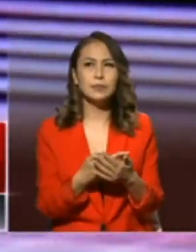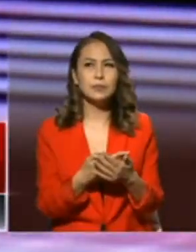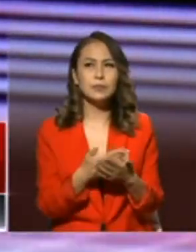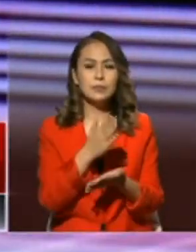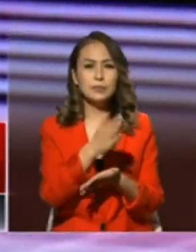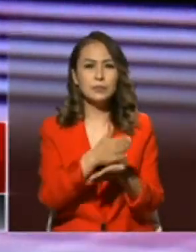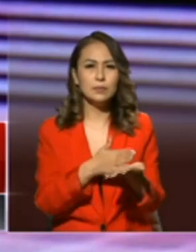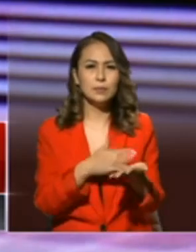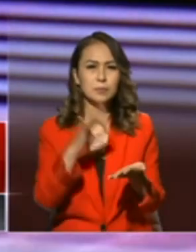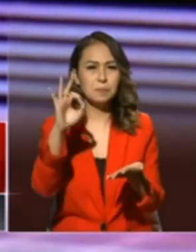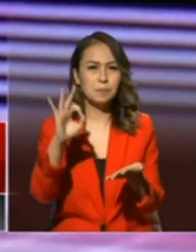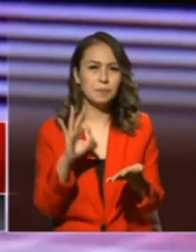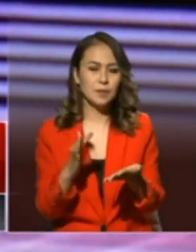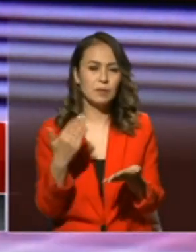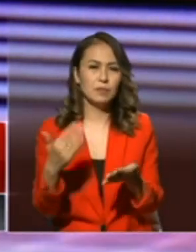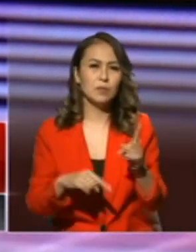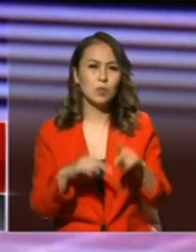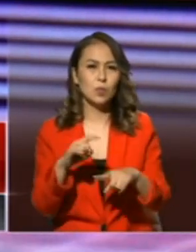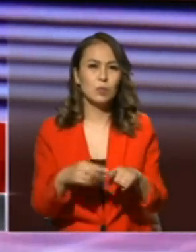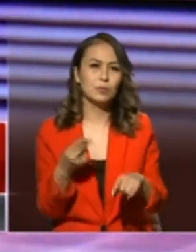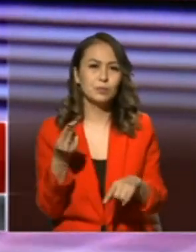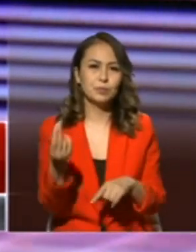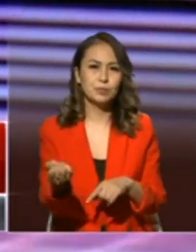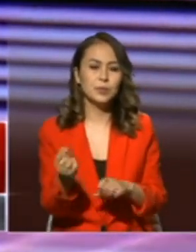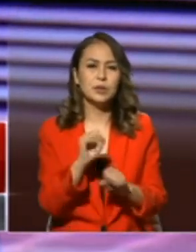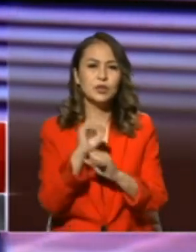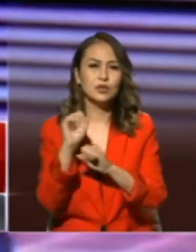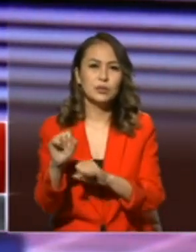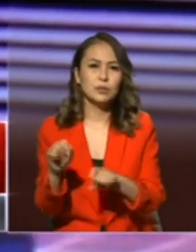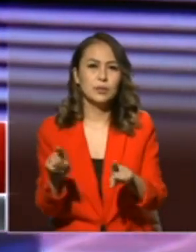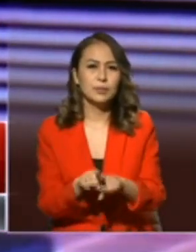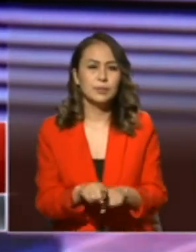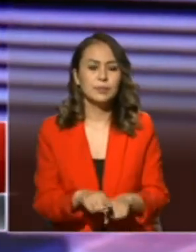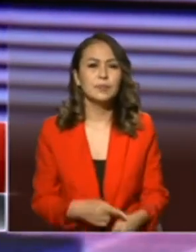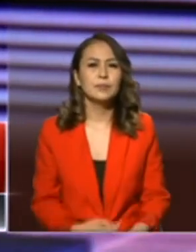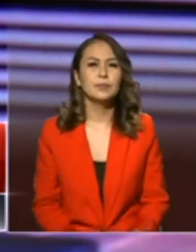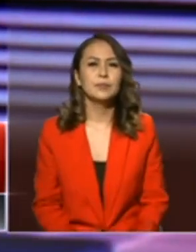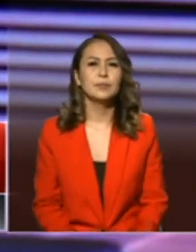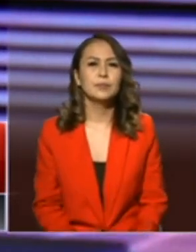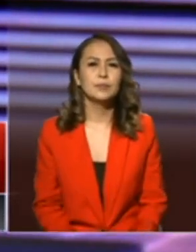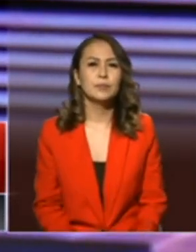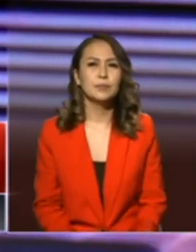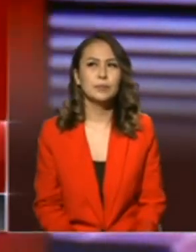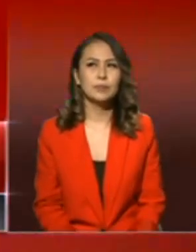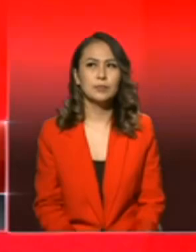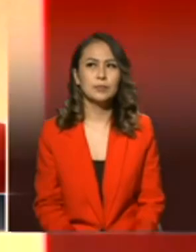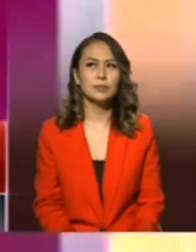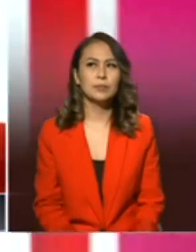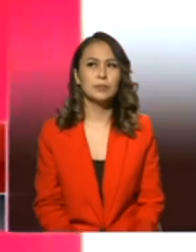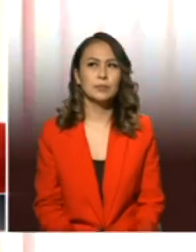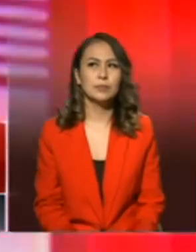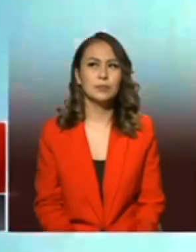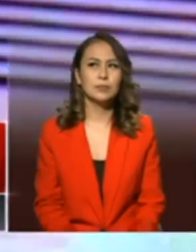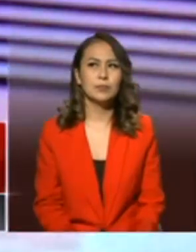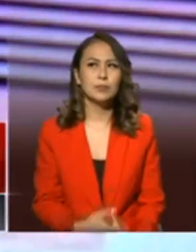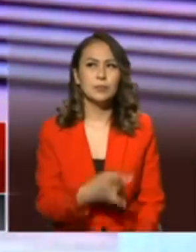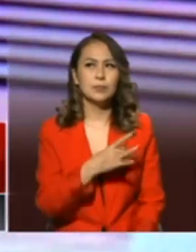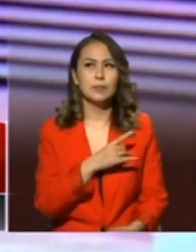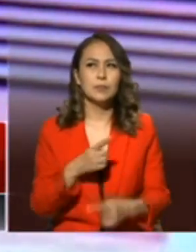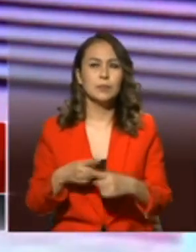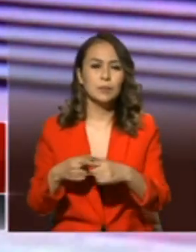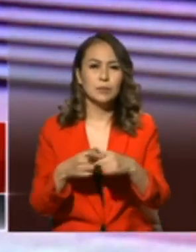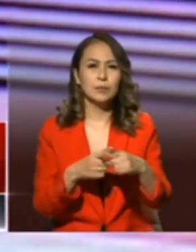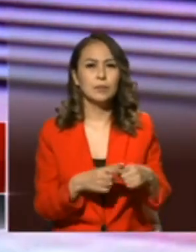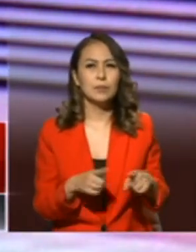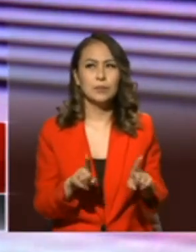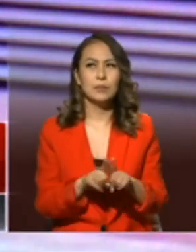бөлшегін туысқандарына береді. Американы жағдайын, олар қорға аударады. Беларусияда жағдайды білмей тұрсыз, қалай ақшылайтып отырсыз? қалай сізге